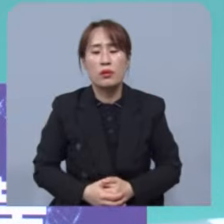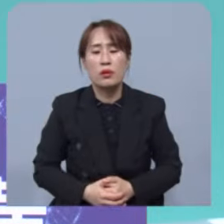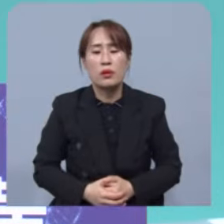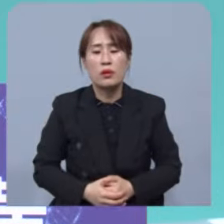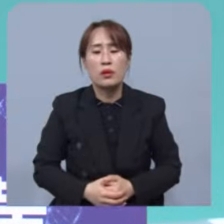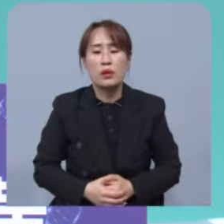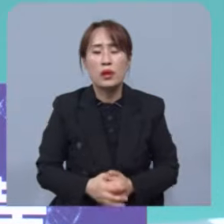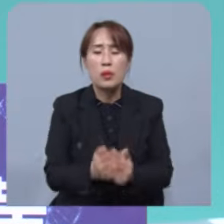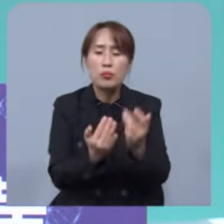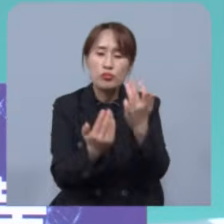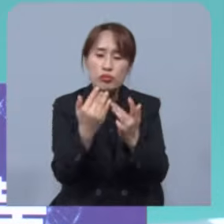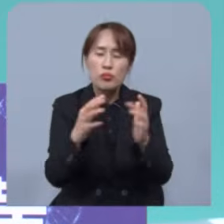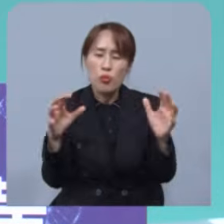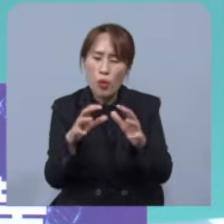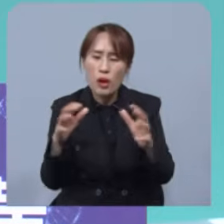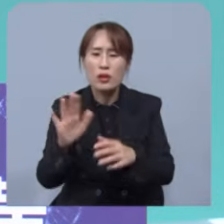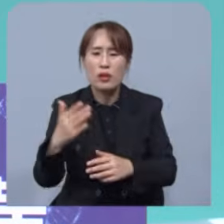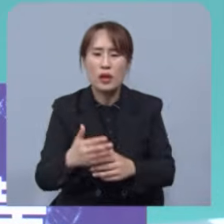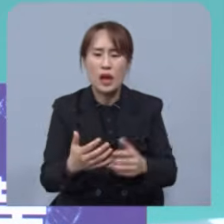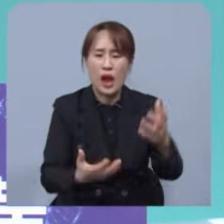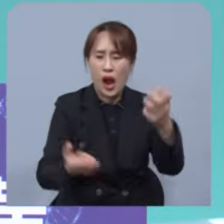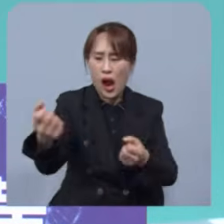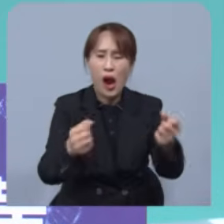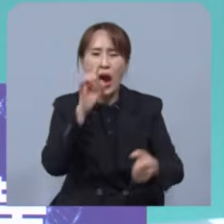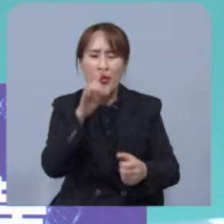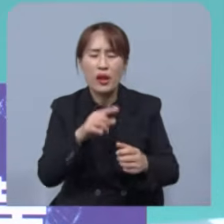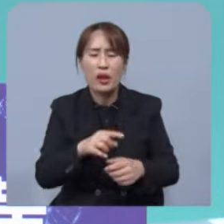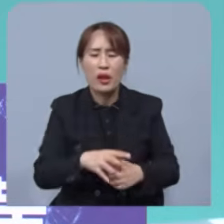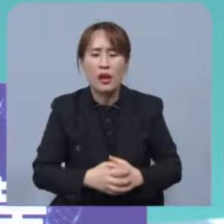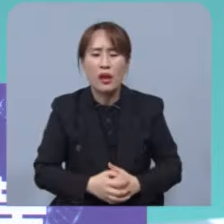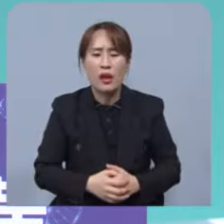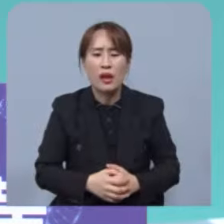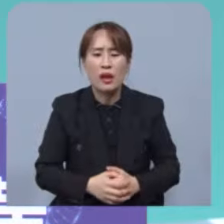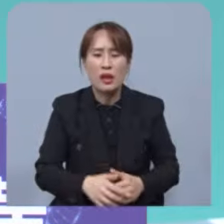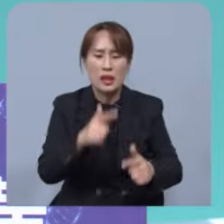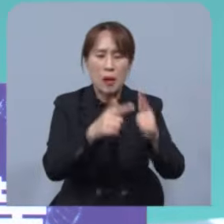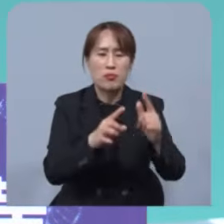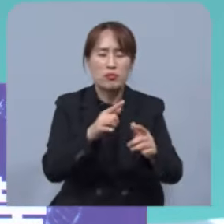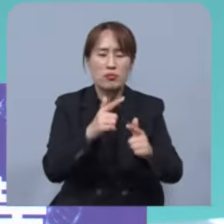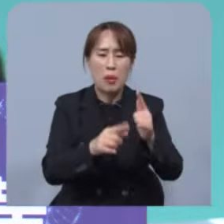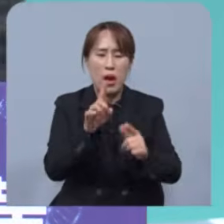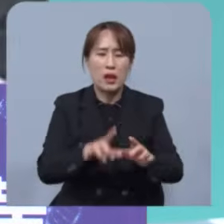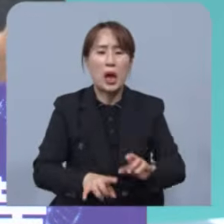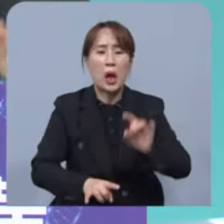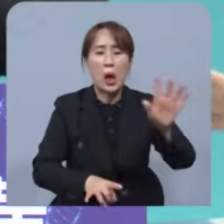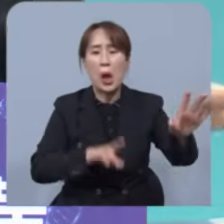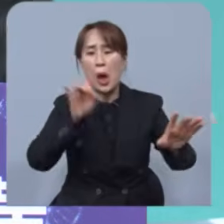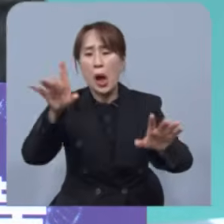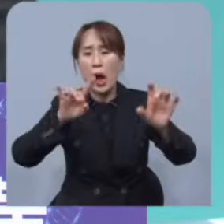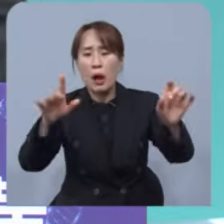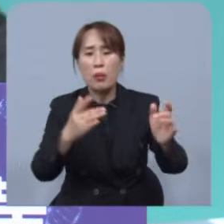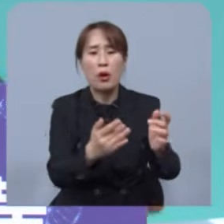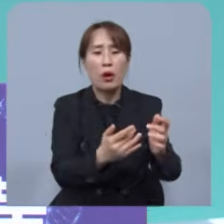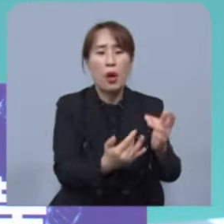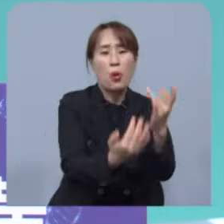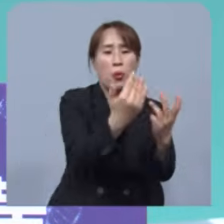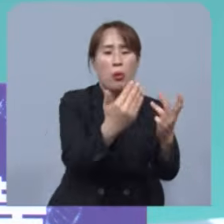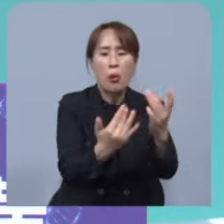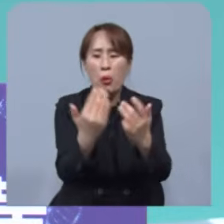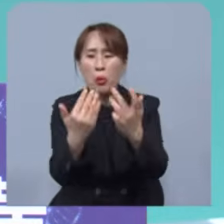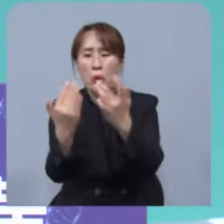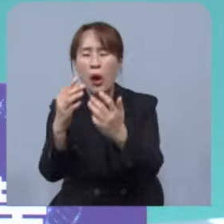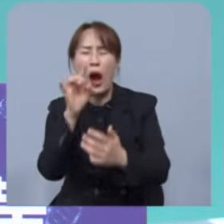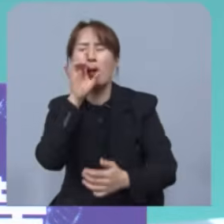모닥불처럼 말이에요. 이걸 좀 모아야 되거든요. 근데 이걸 막 장작 한 개는 여기, 장작 한 개는 저기 이렇게 공평하게